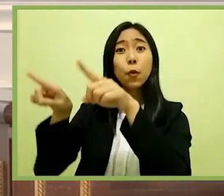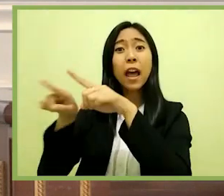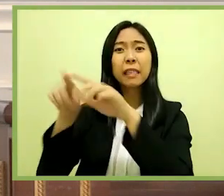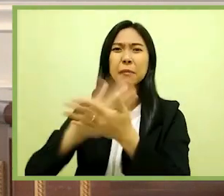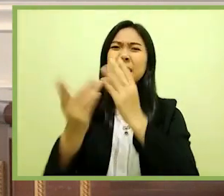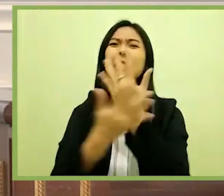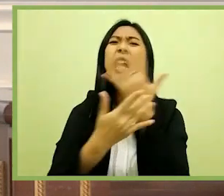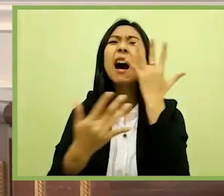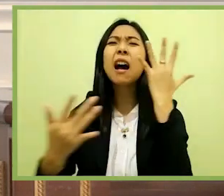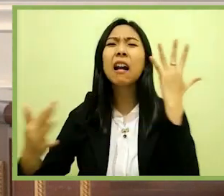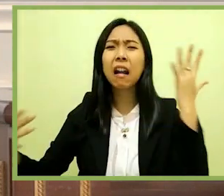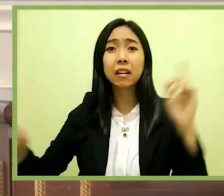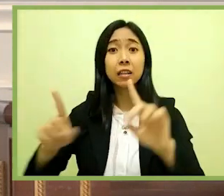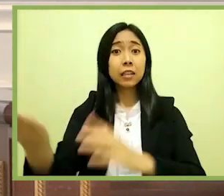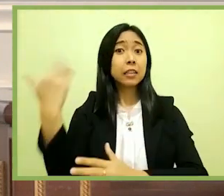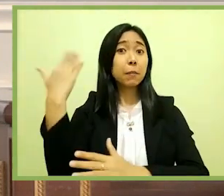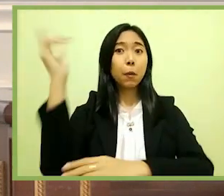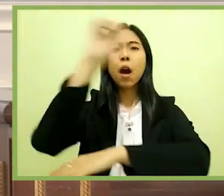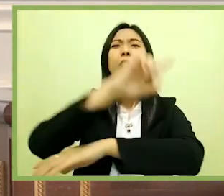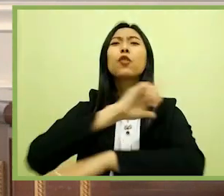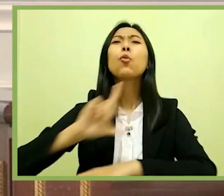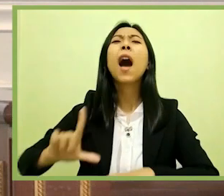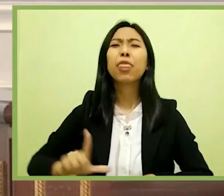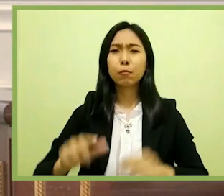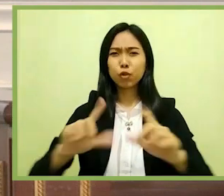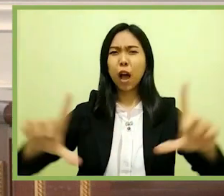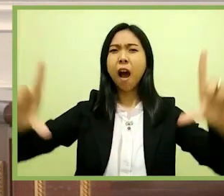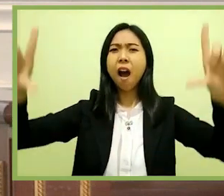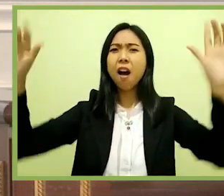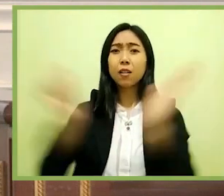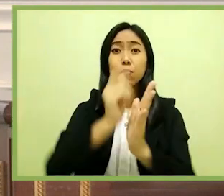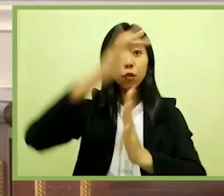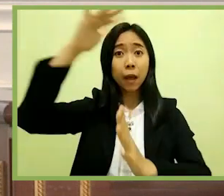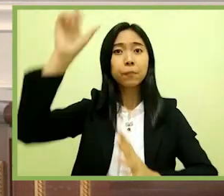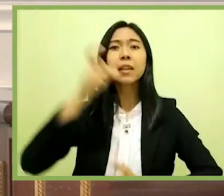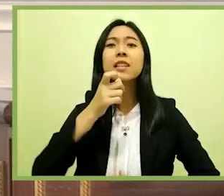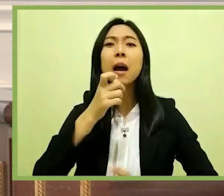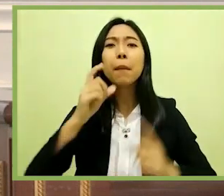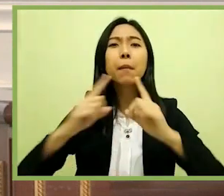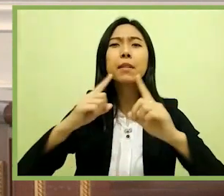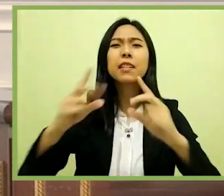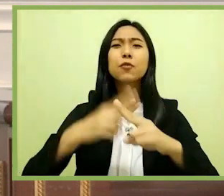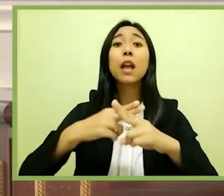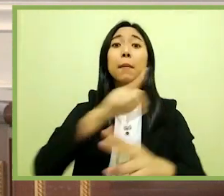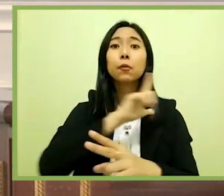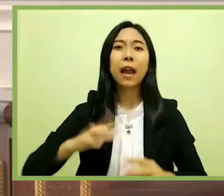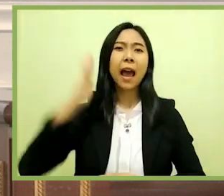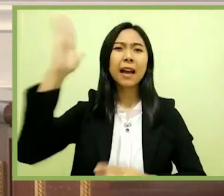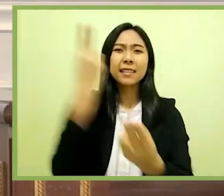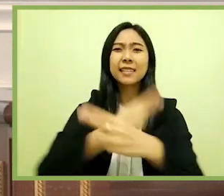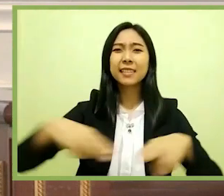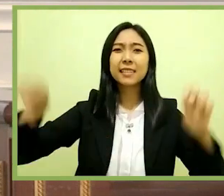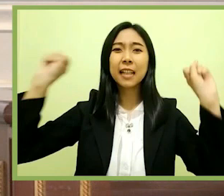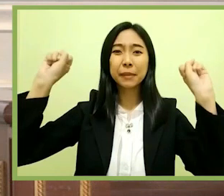sebelum datangnya hari Tuhan, hari yang besar dan mulia itu. Dan barang siapa yang berseru kepada nama Tuhan akan